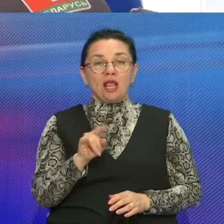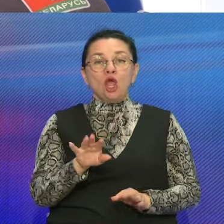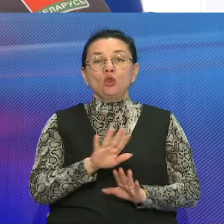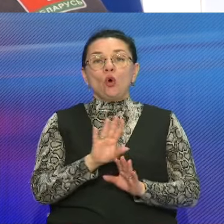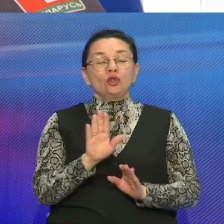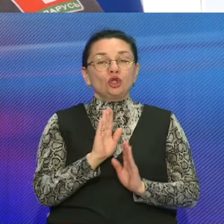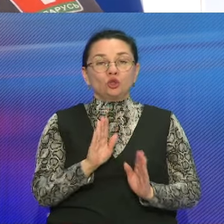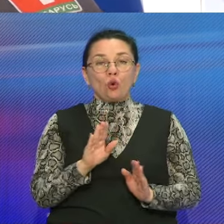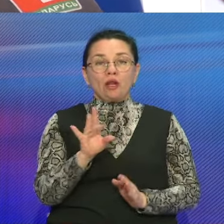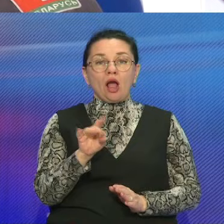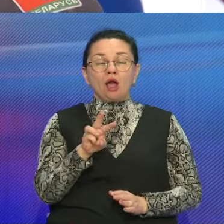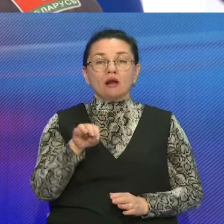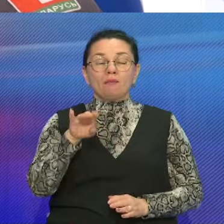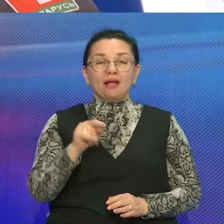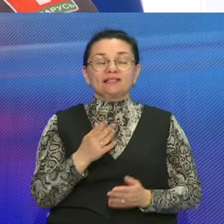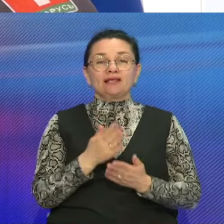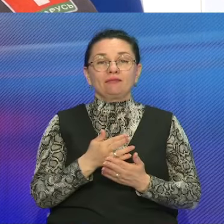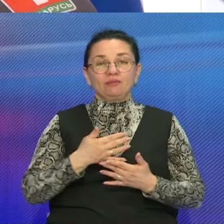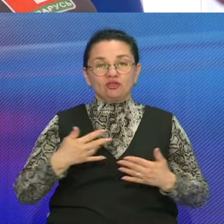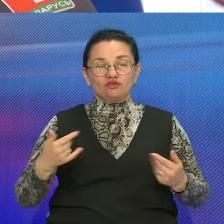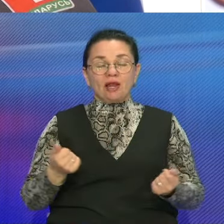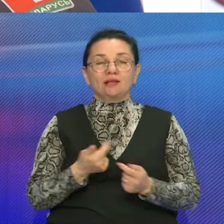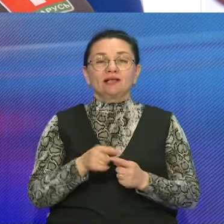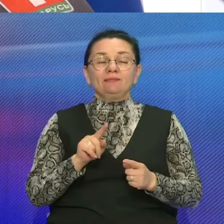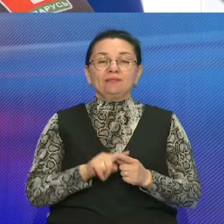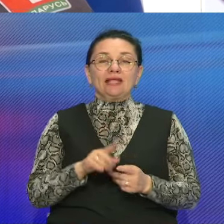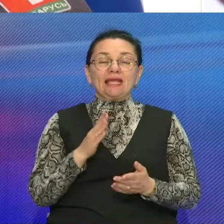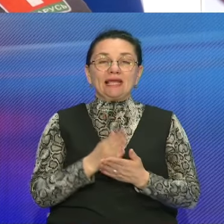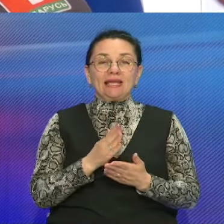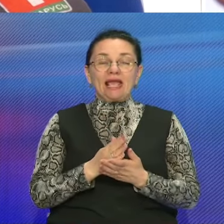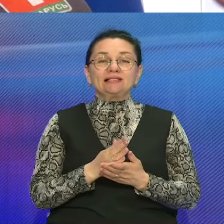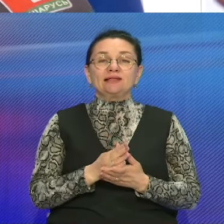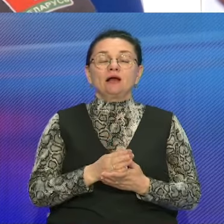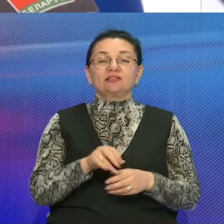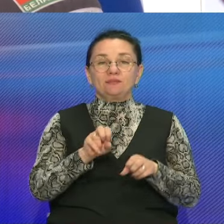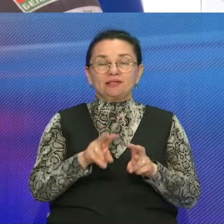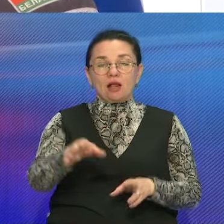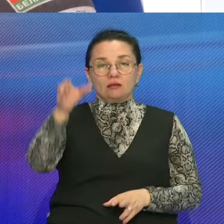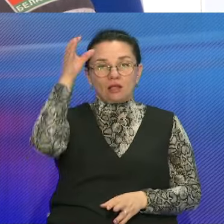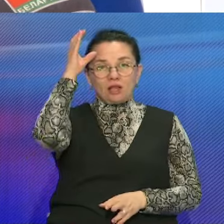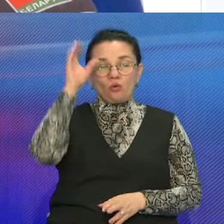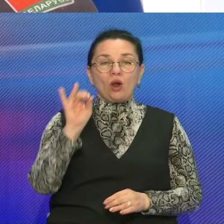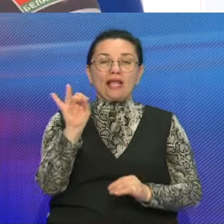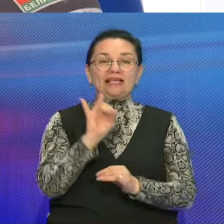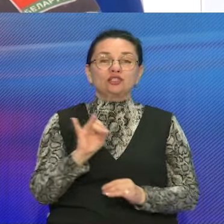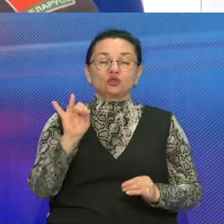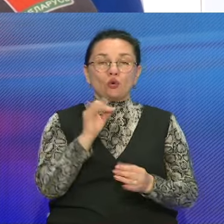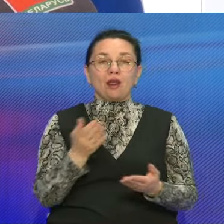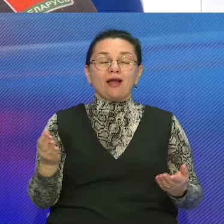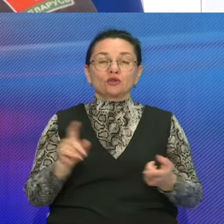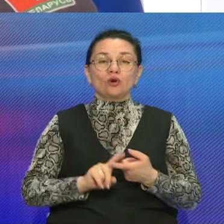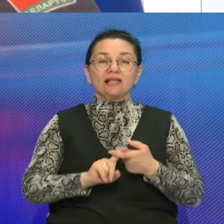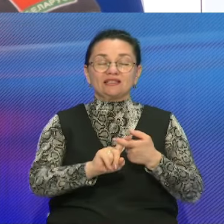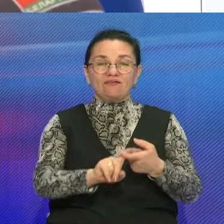и перечисляется. У нас есть проекты в области точных естественных наук, есть истории, связанные с